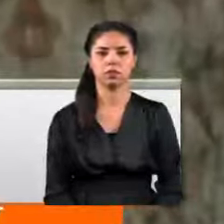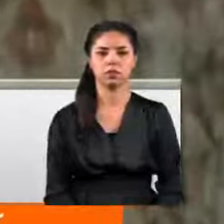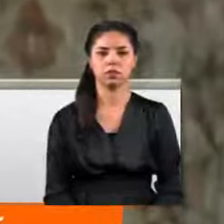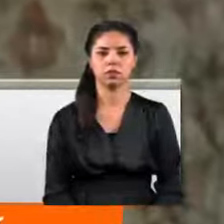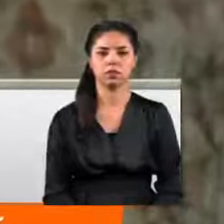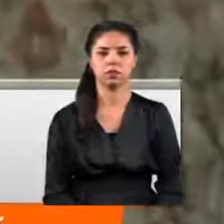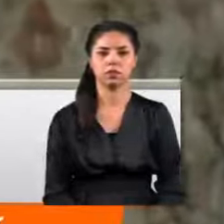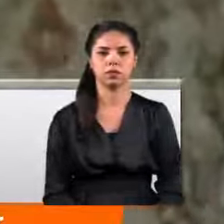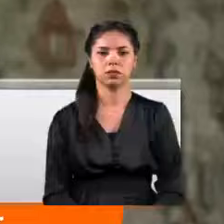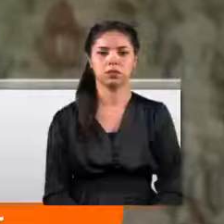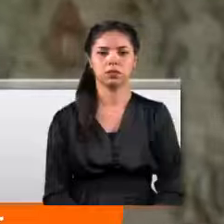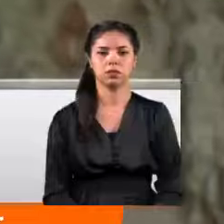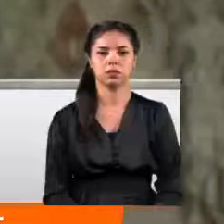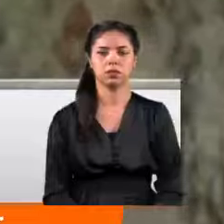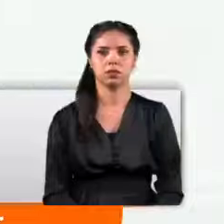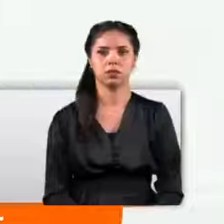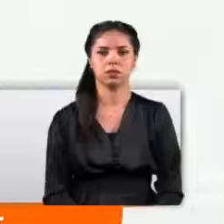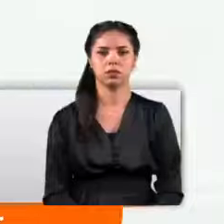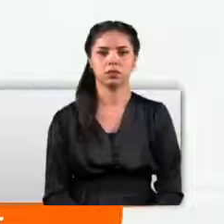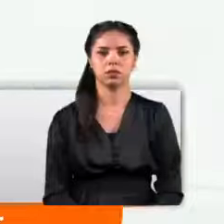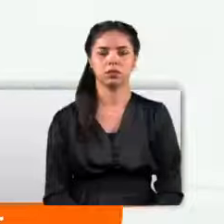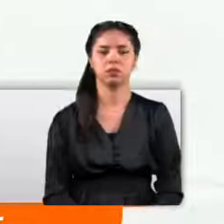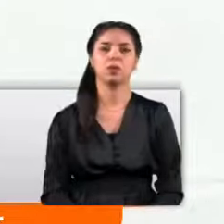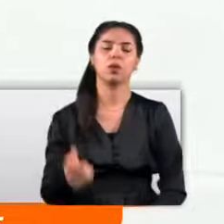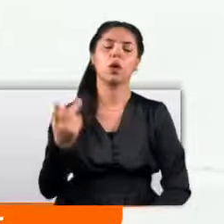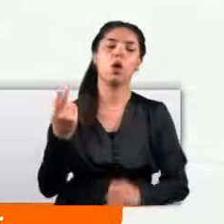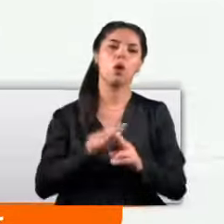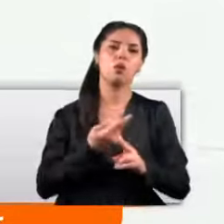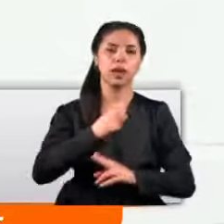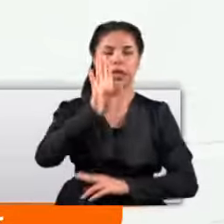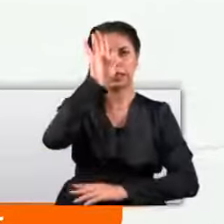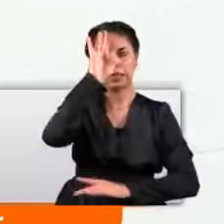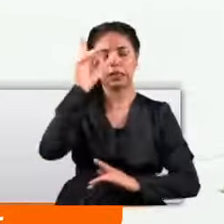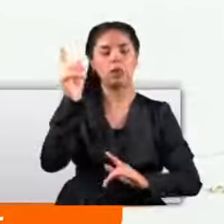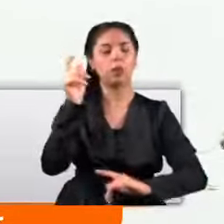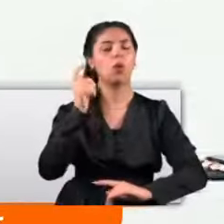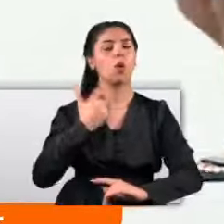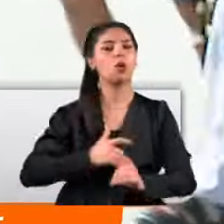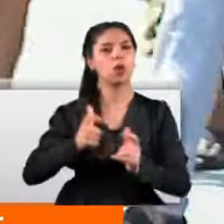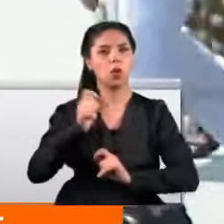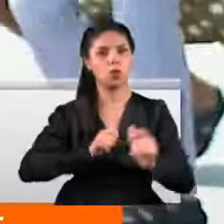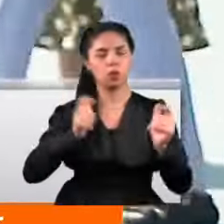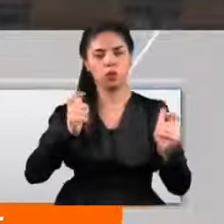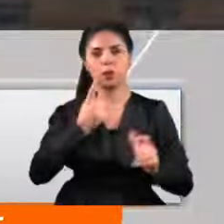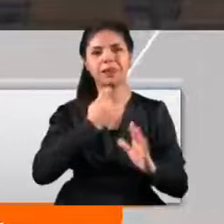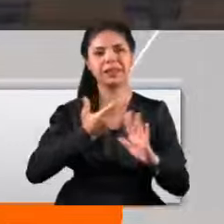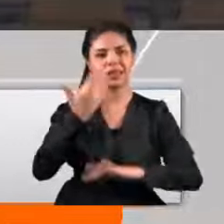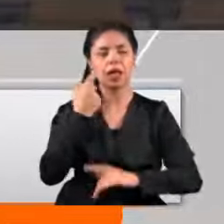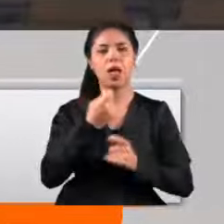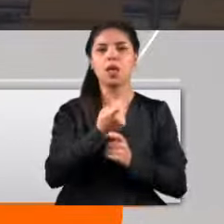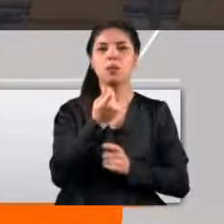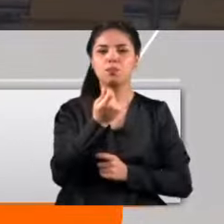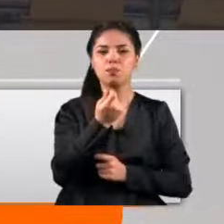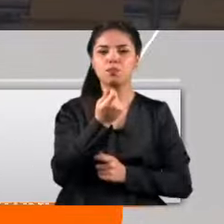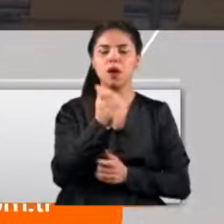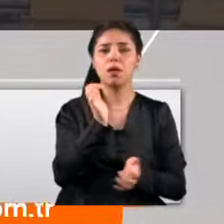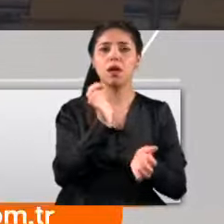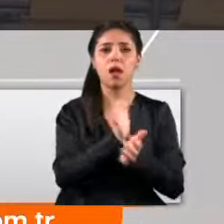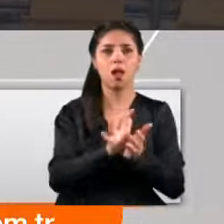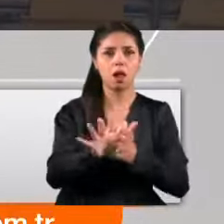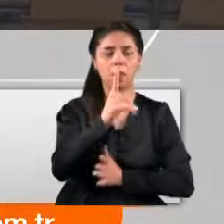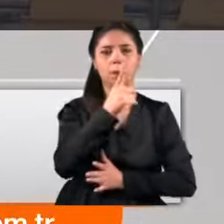600-700 bin bandında fiyatlar. Örneğin İstanbul'da bulunan bir özel üniversite geçen yıl eğitim ücreti için velilerden